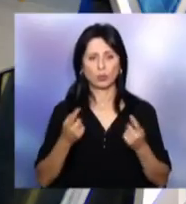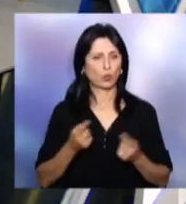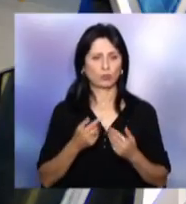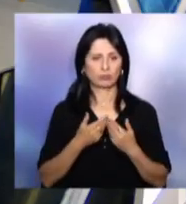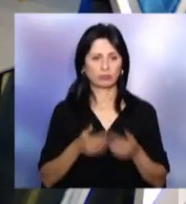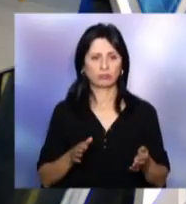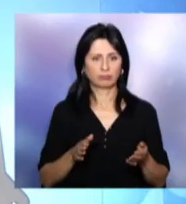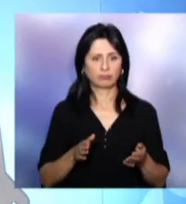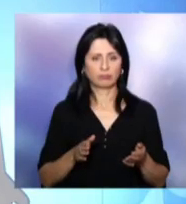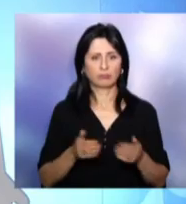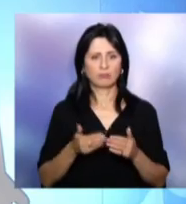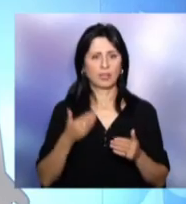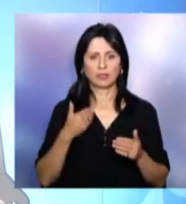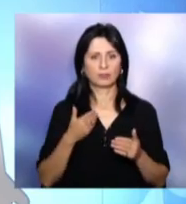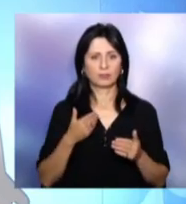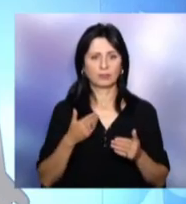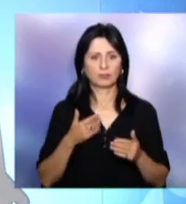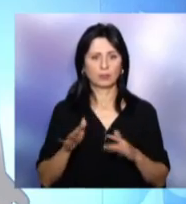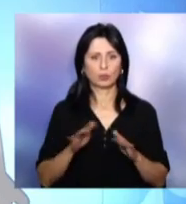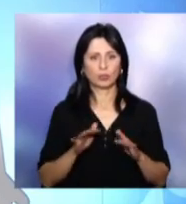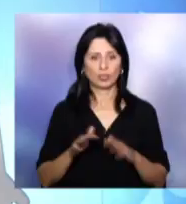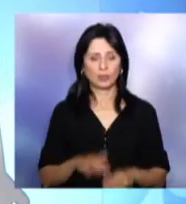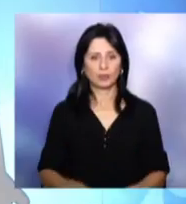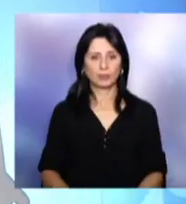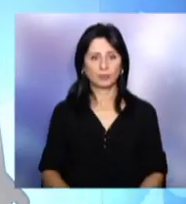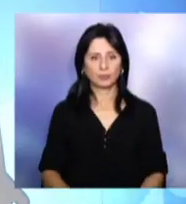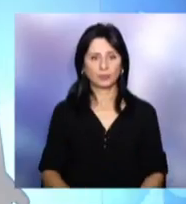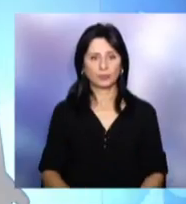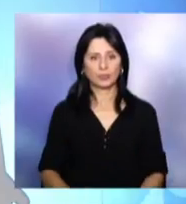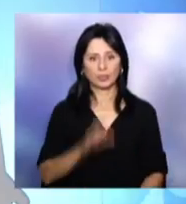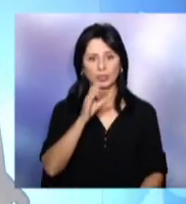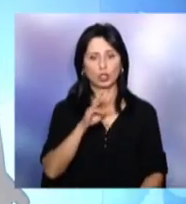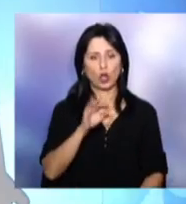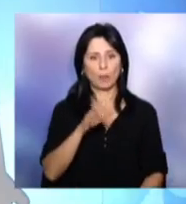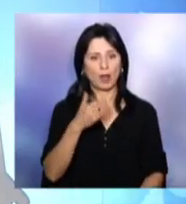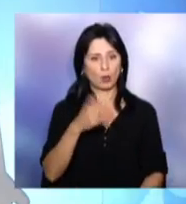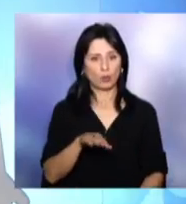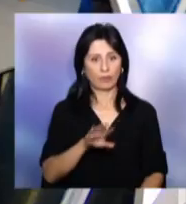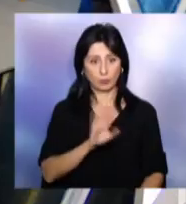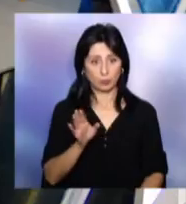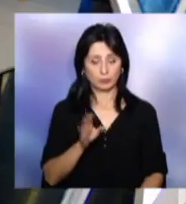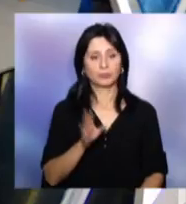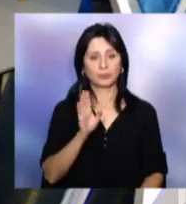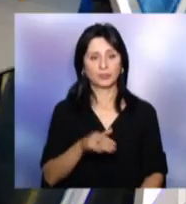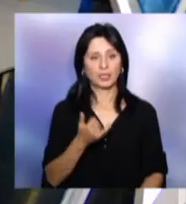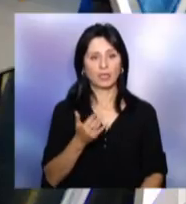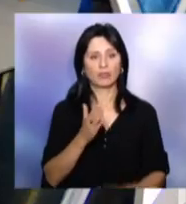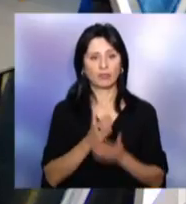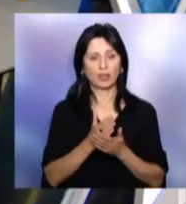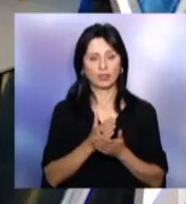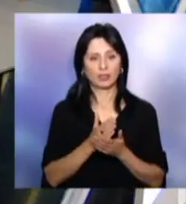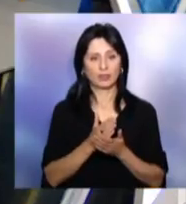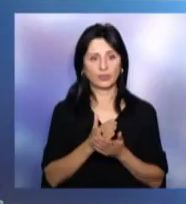როგორც მანამდე ფუნქციონირებდა. ჩვენ სტომასთან დაკავშირებით ამოვწურეთ. ჩვენ ახლა გვაქვს